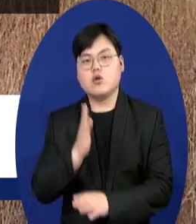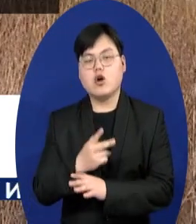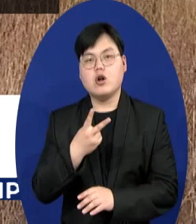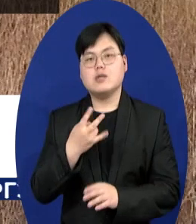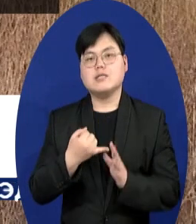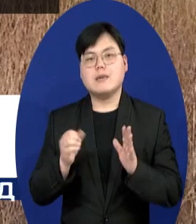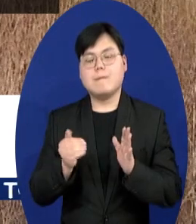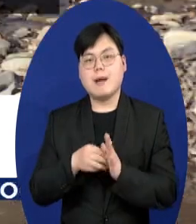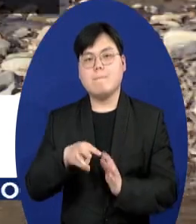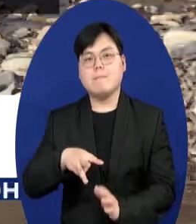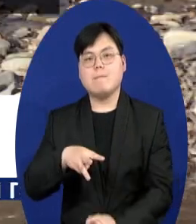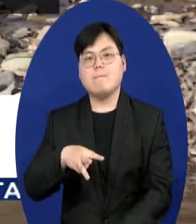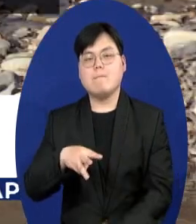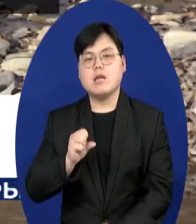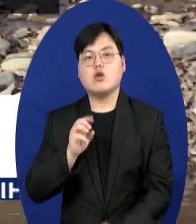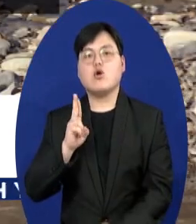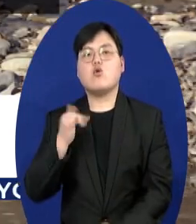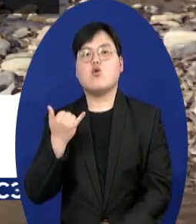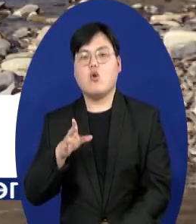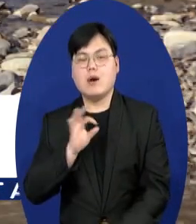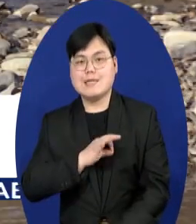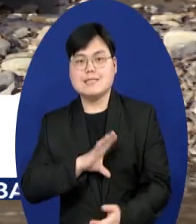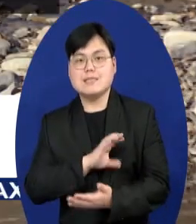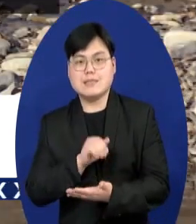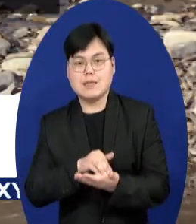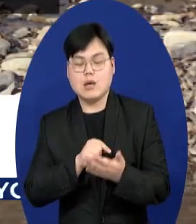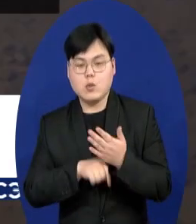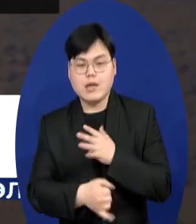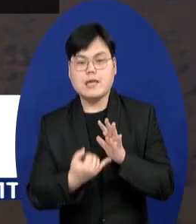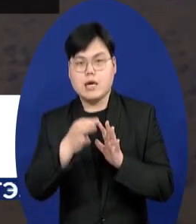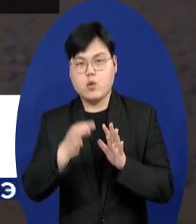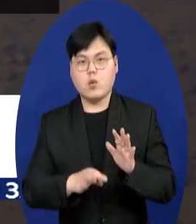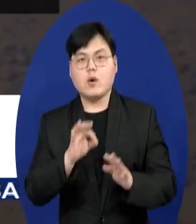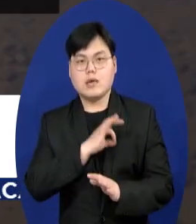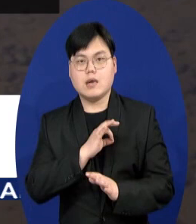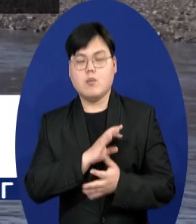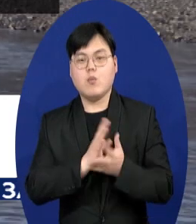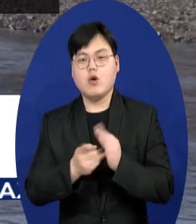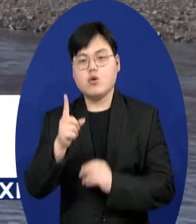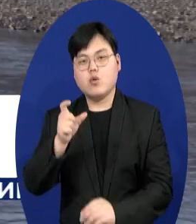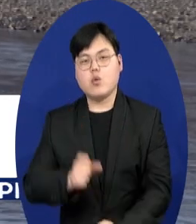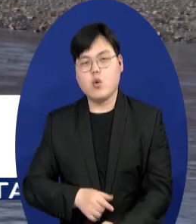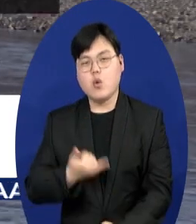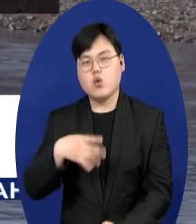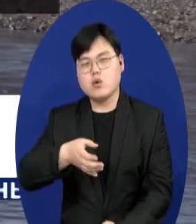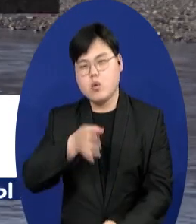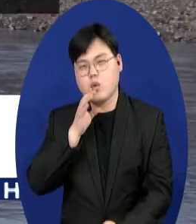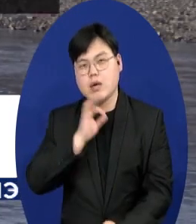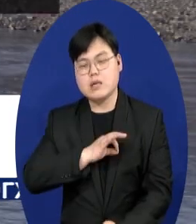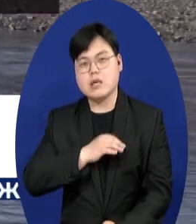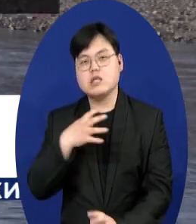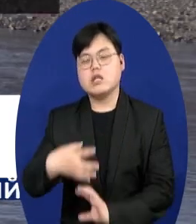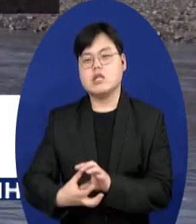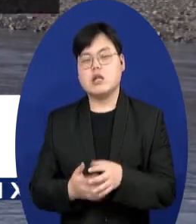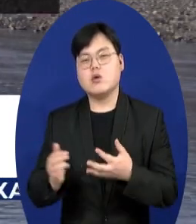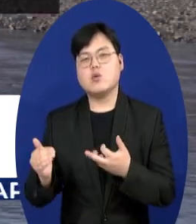метр куб ус хэрэглэх стандарттай. Үүний 60% ашиглаж байна. Гэхдээ нэг хүний хоногт хэрэглэх усны хэрэгцээ дэлхийн